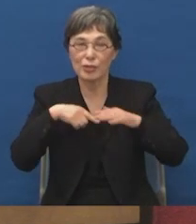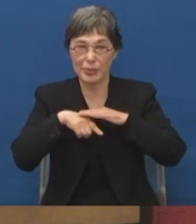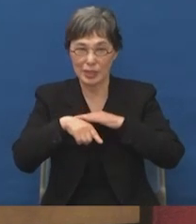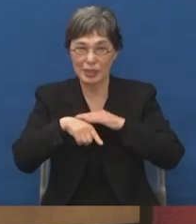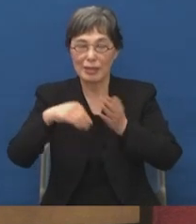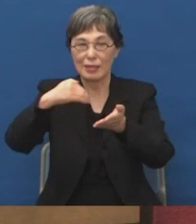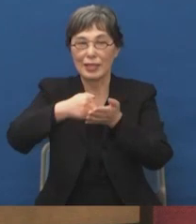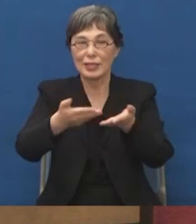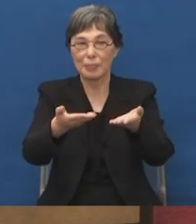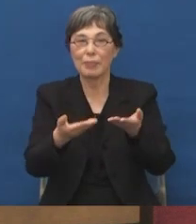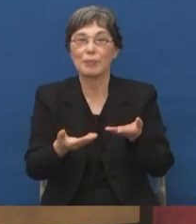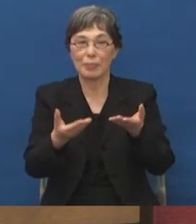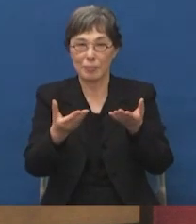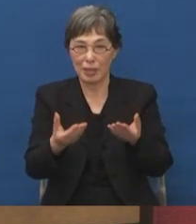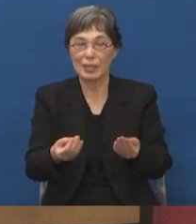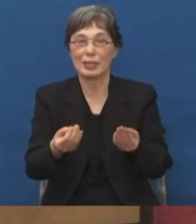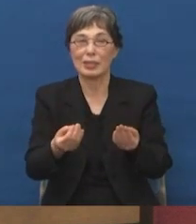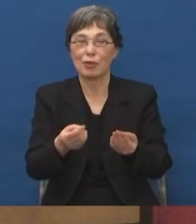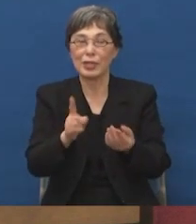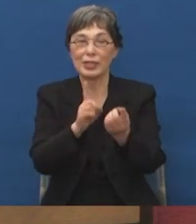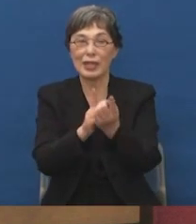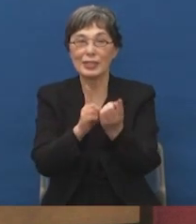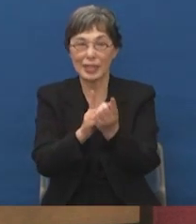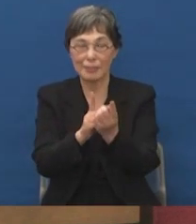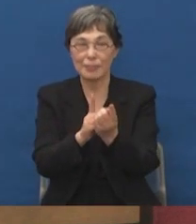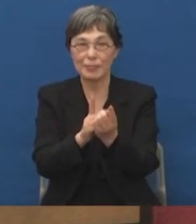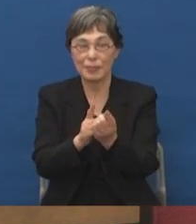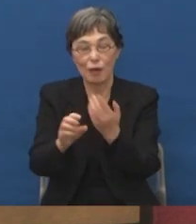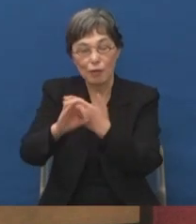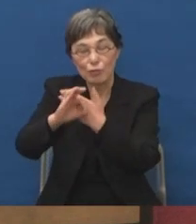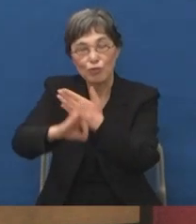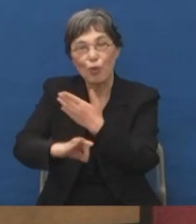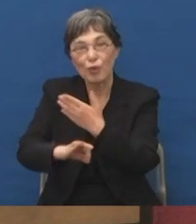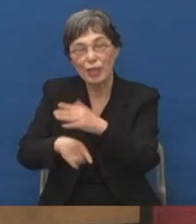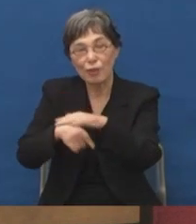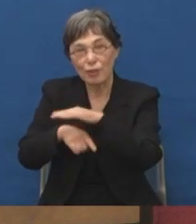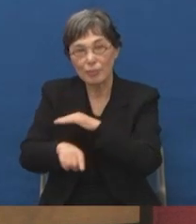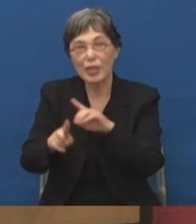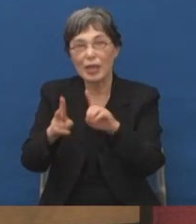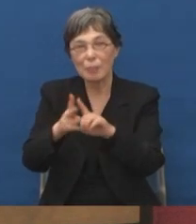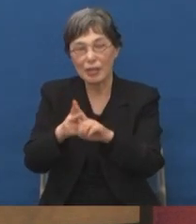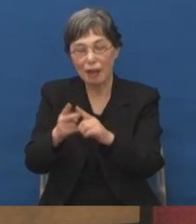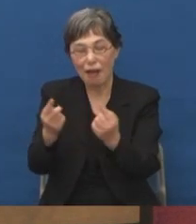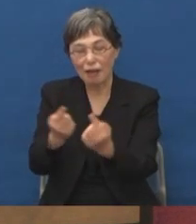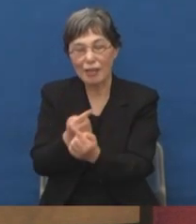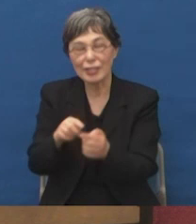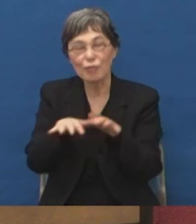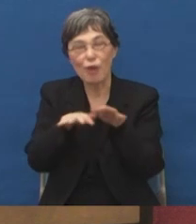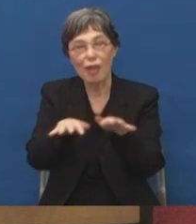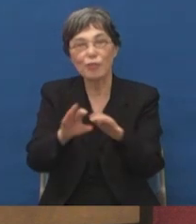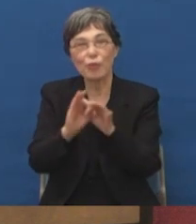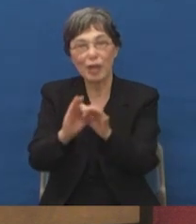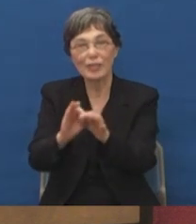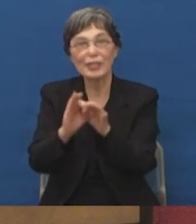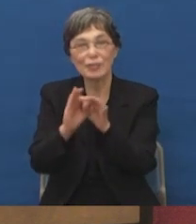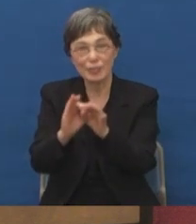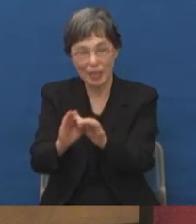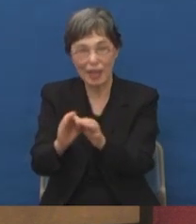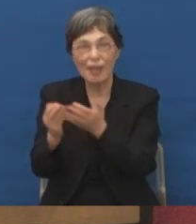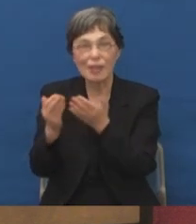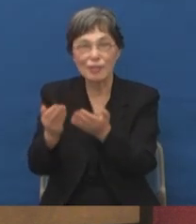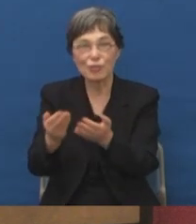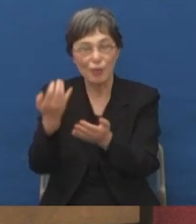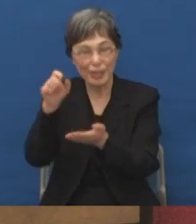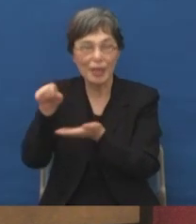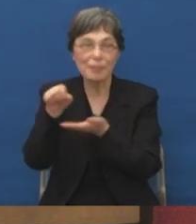説明がありました。これに対し、条例の趣旨及び条例改正の影響などについて、質疑やご意